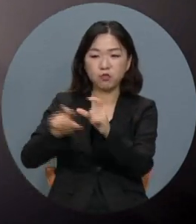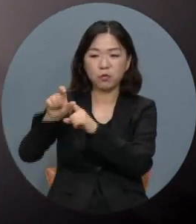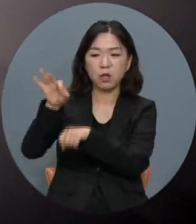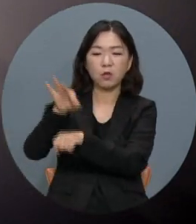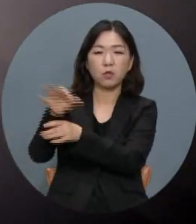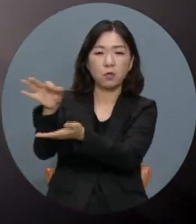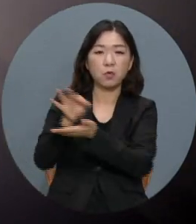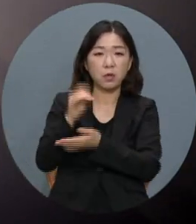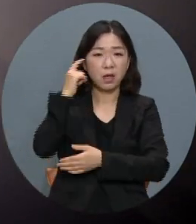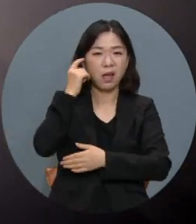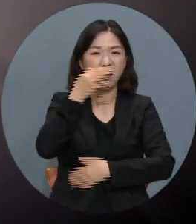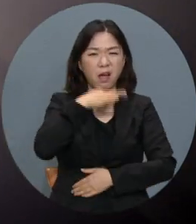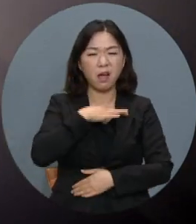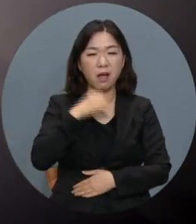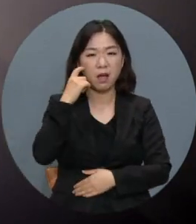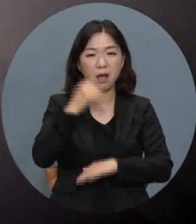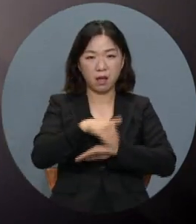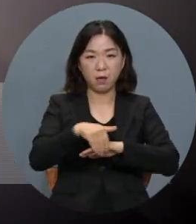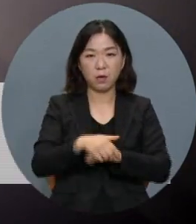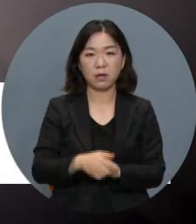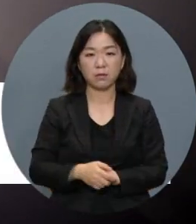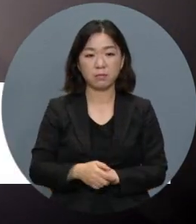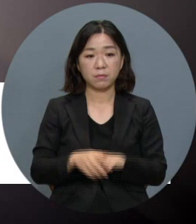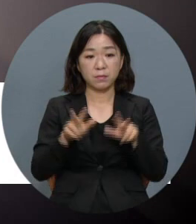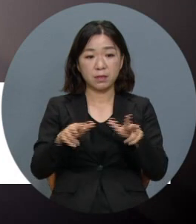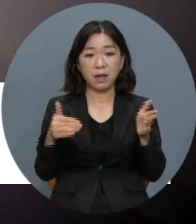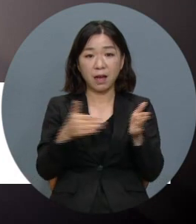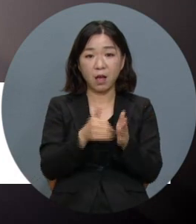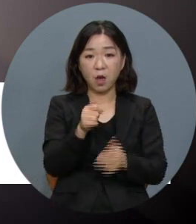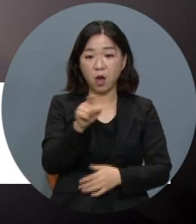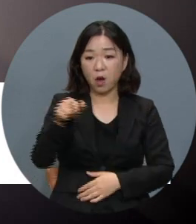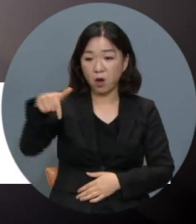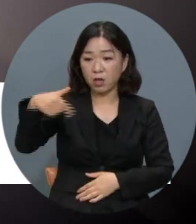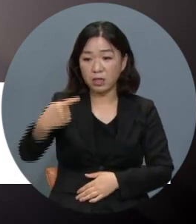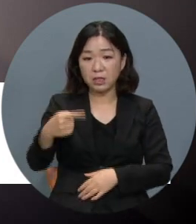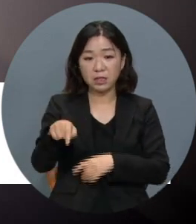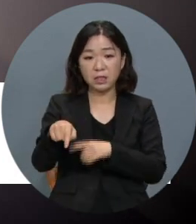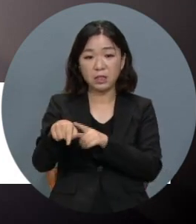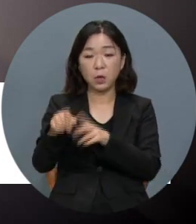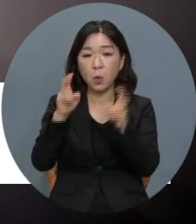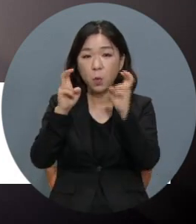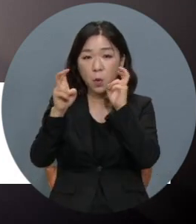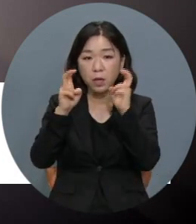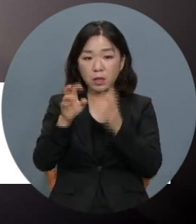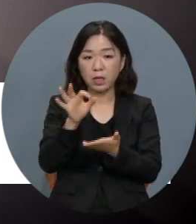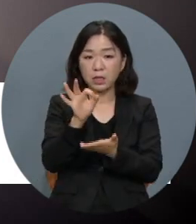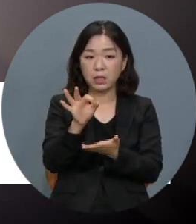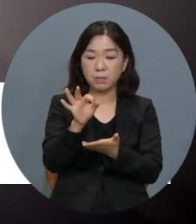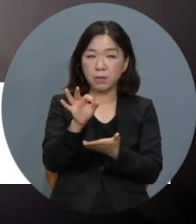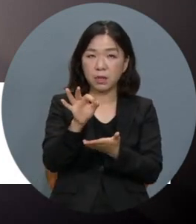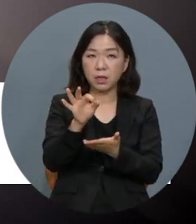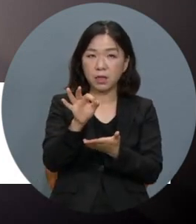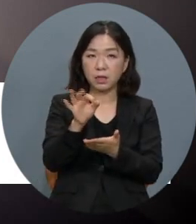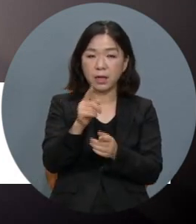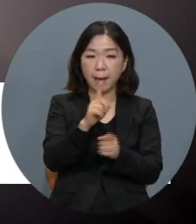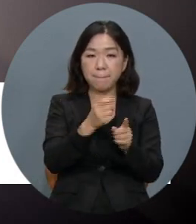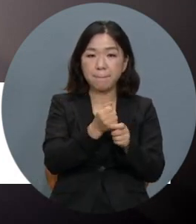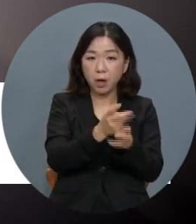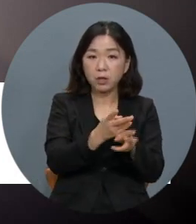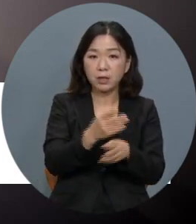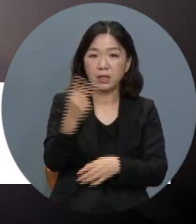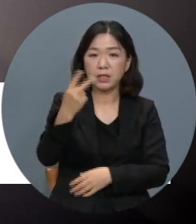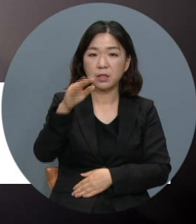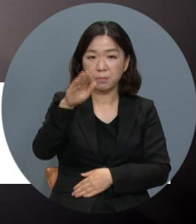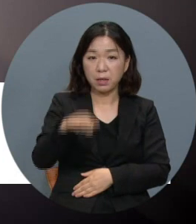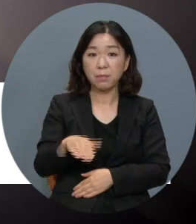지점입니다 기회가 영영 허가해 가도 그 외에 내 아이 상 이란 왜 오라고 했어요